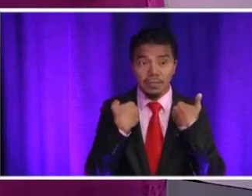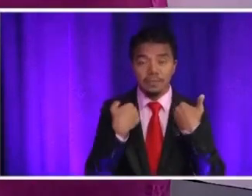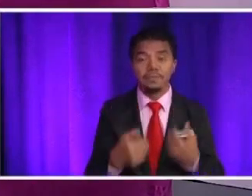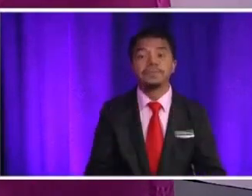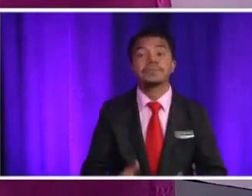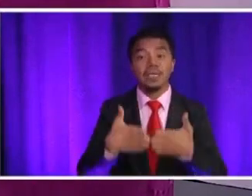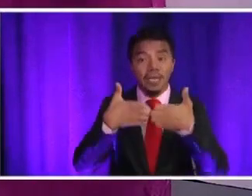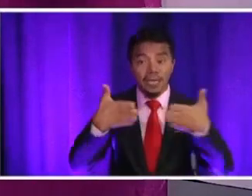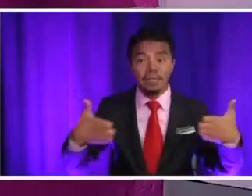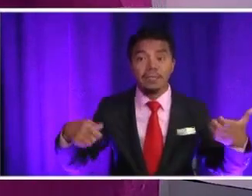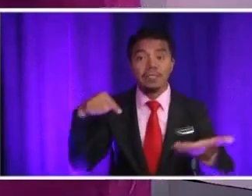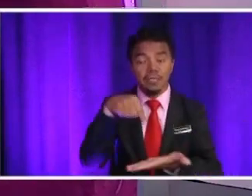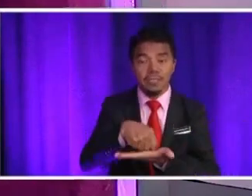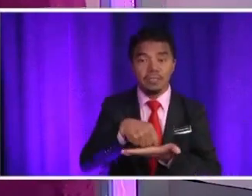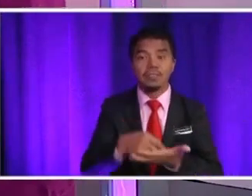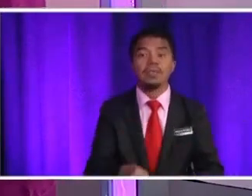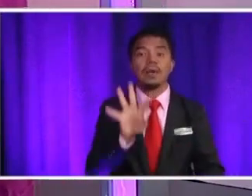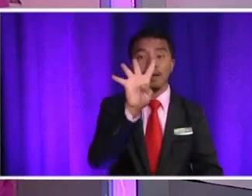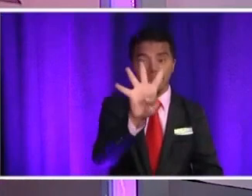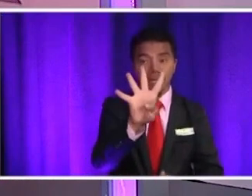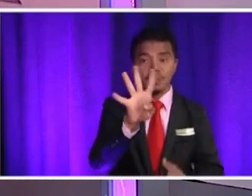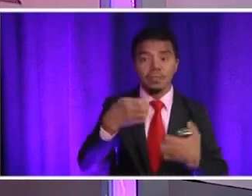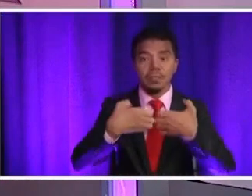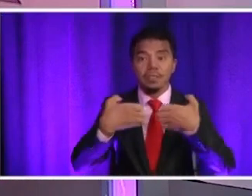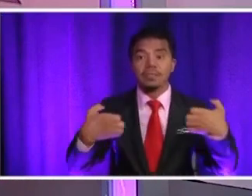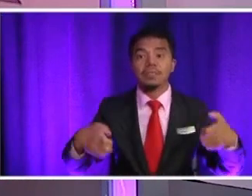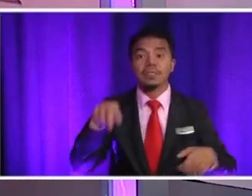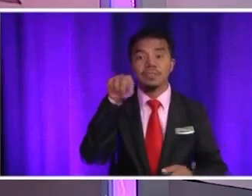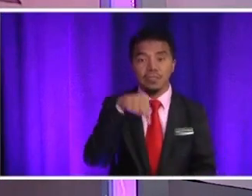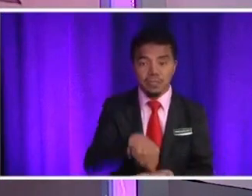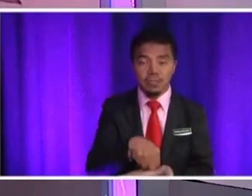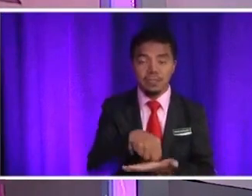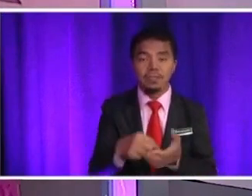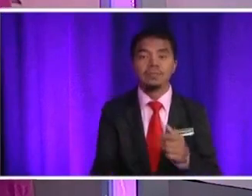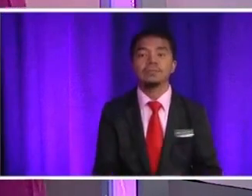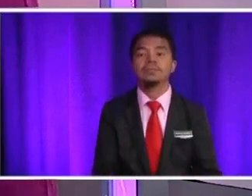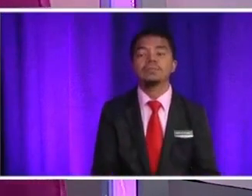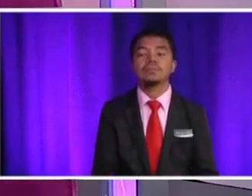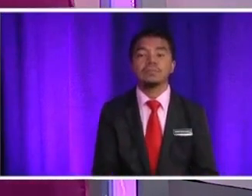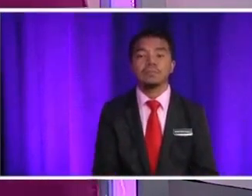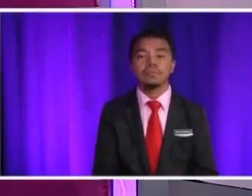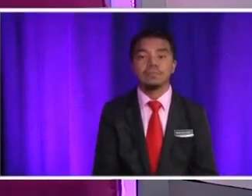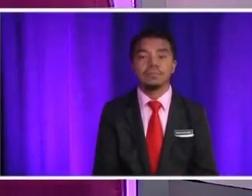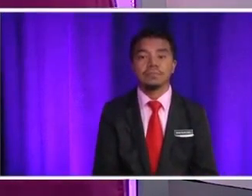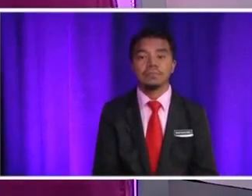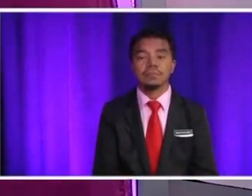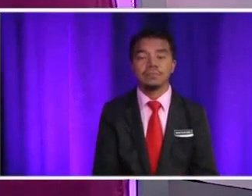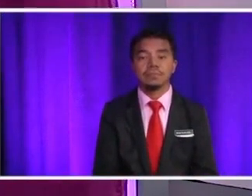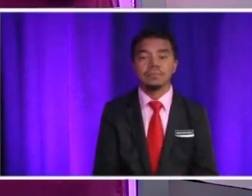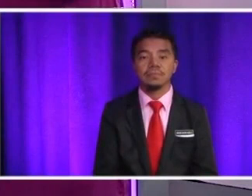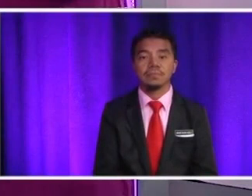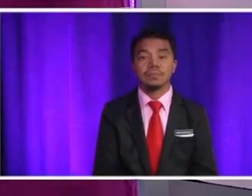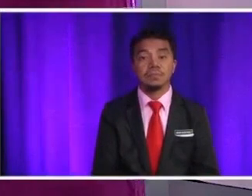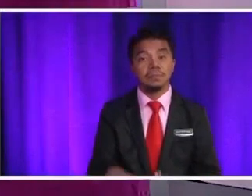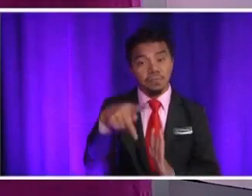elemen ini. Ada empat elemen pemasaran bagi memastikan